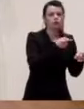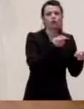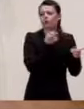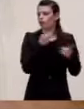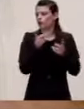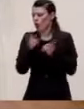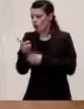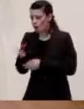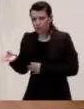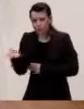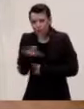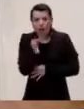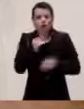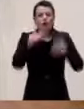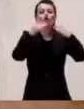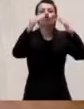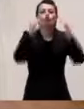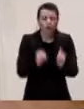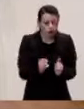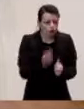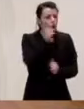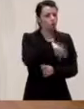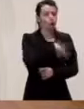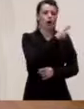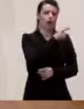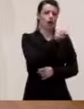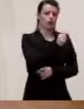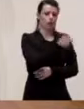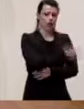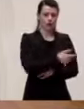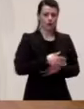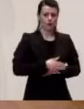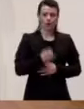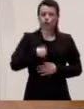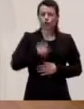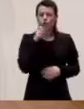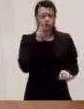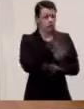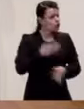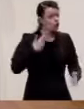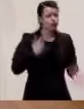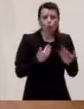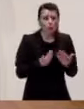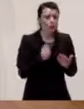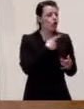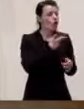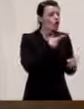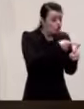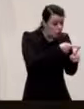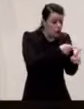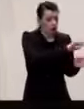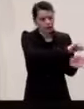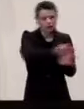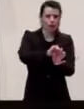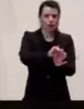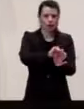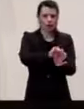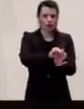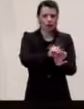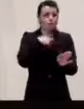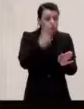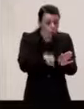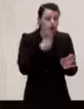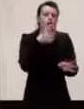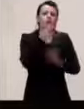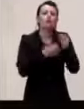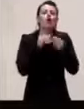e nelle RSA, dicendo subito che andavano separati e poi c'era come ci si prendeva cura di loro.